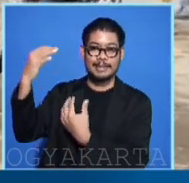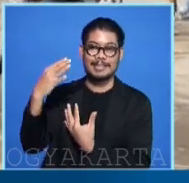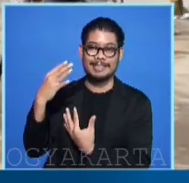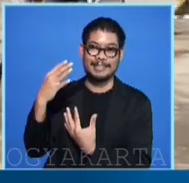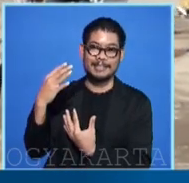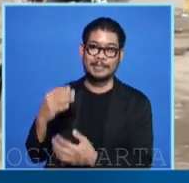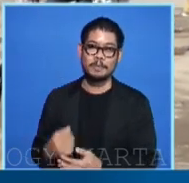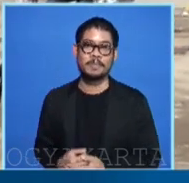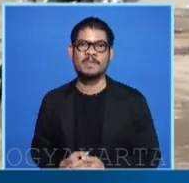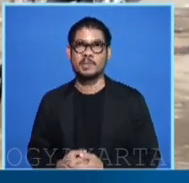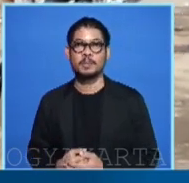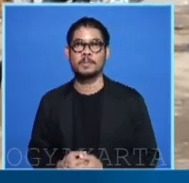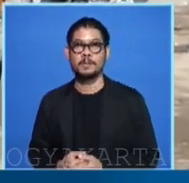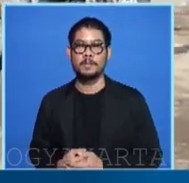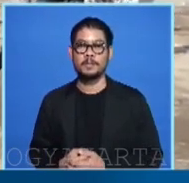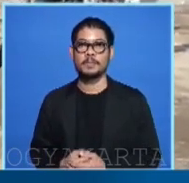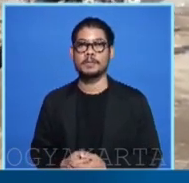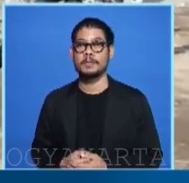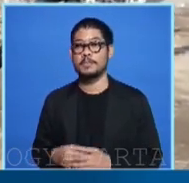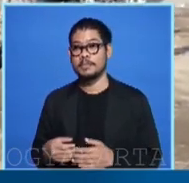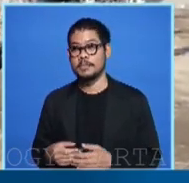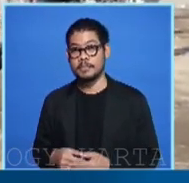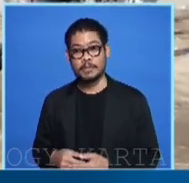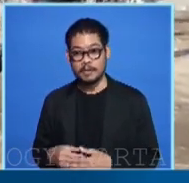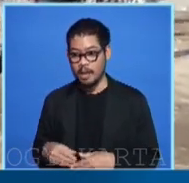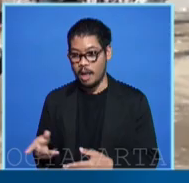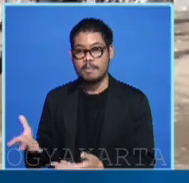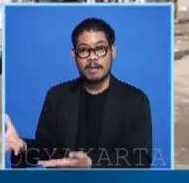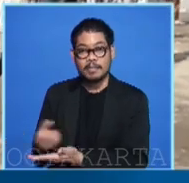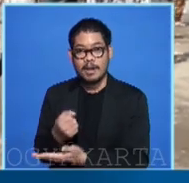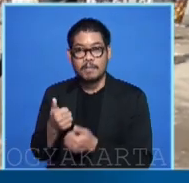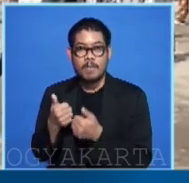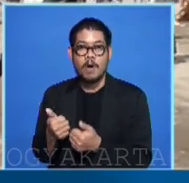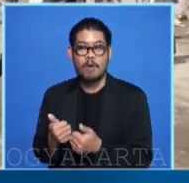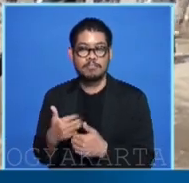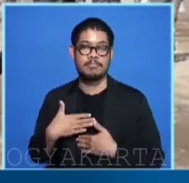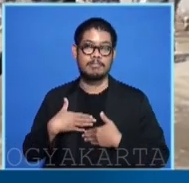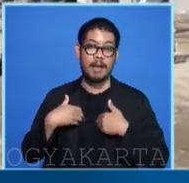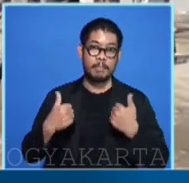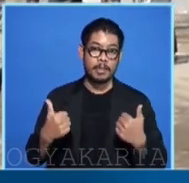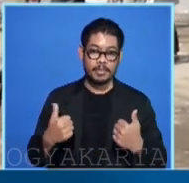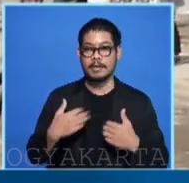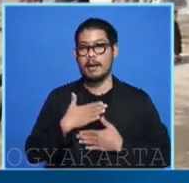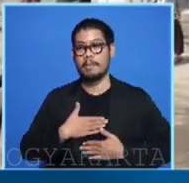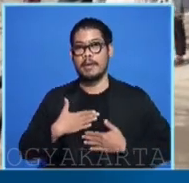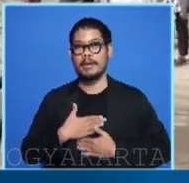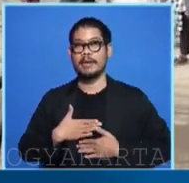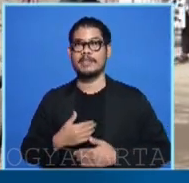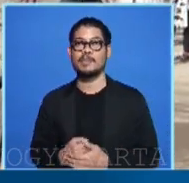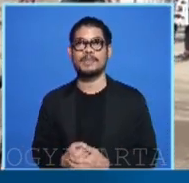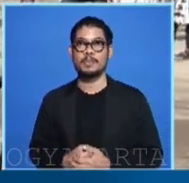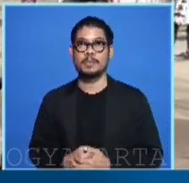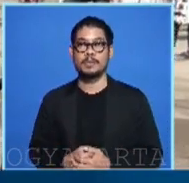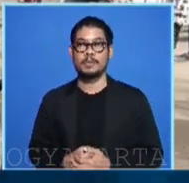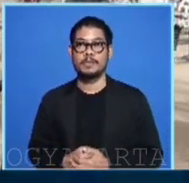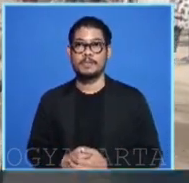Kuasa, atas hasil bumi, keselamatan, ketentraman, dan tentunya guyub rukun warga